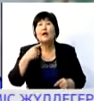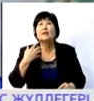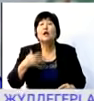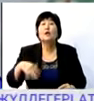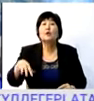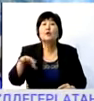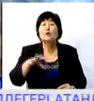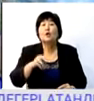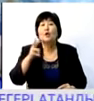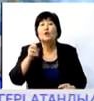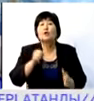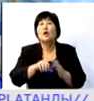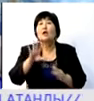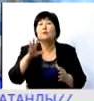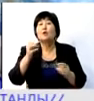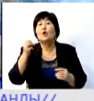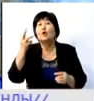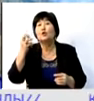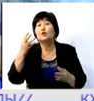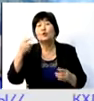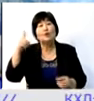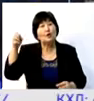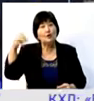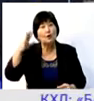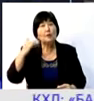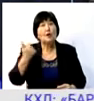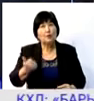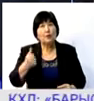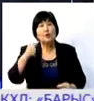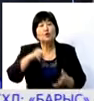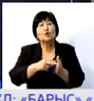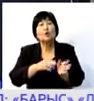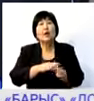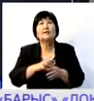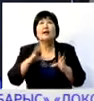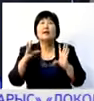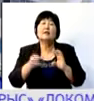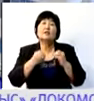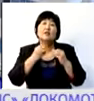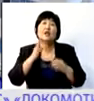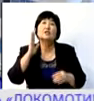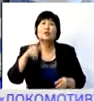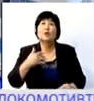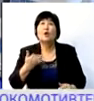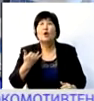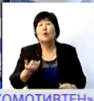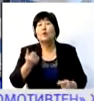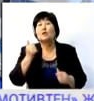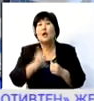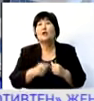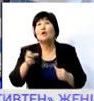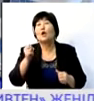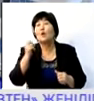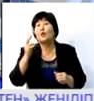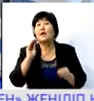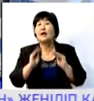өңірінде 365 күннің 300 күні шуақты болып тұрады. Сондықтан бұл жобаны жүзеге асыру нәтижелі болады дейді. Осы саябақта орналасқан 12